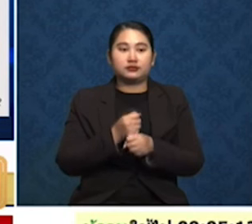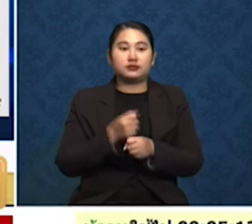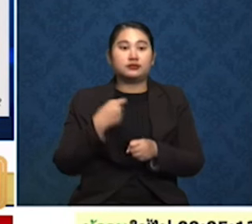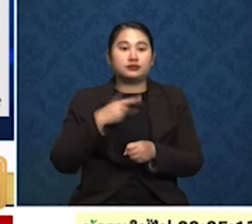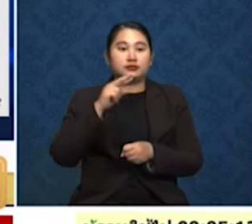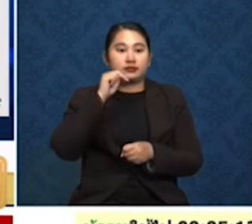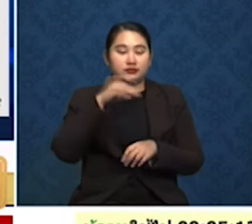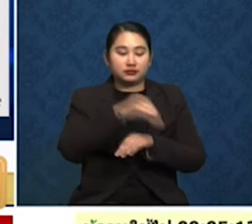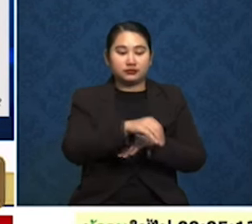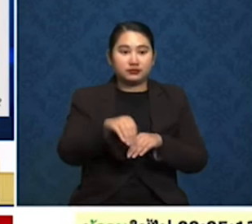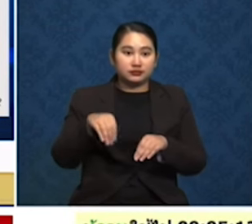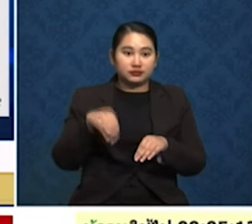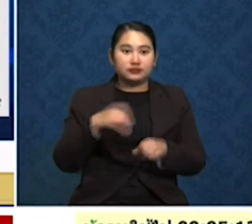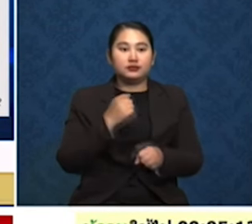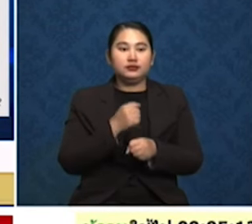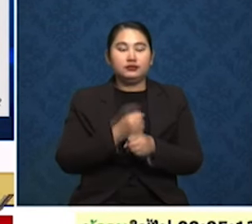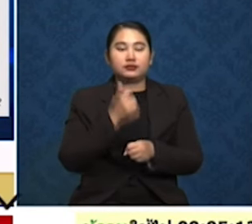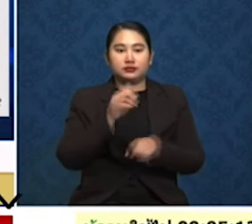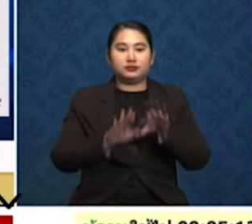นการพวกพวกประมาณ 2,000านบครัขบคครับ